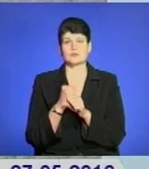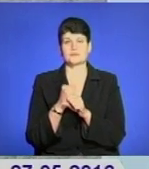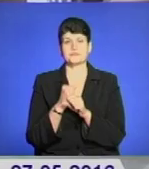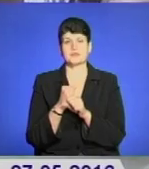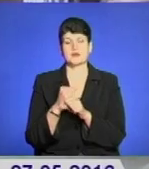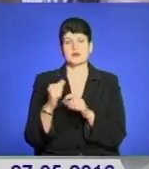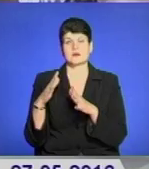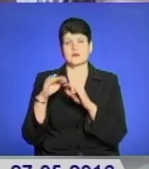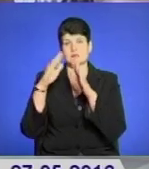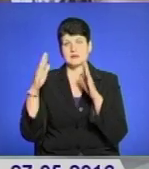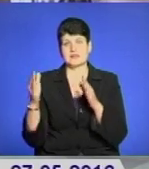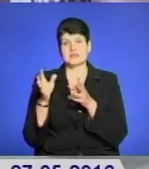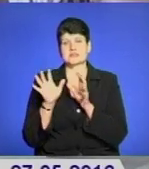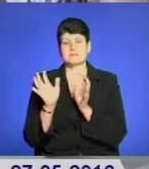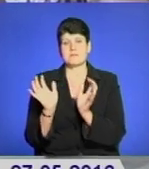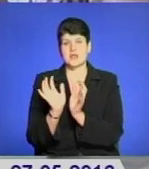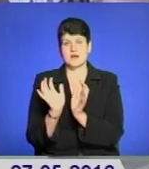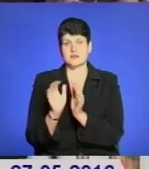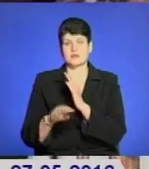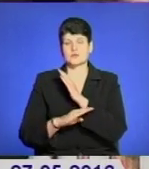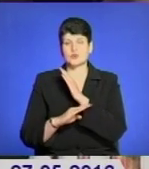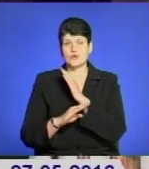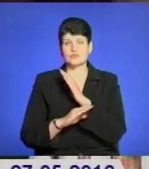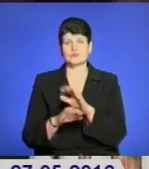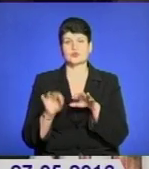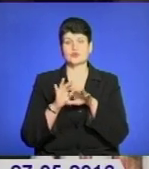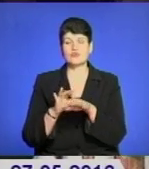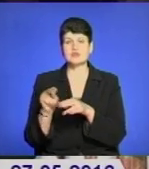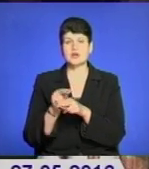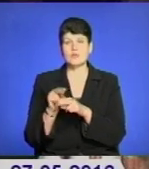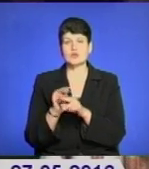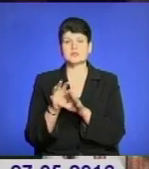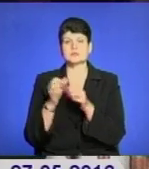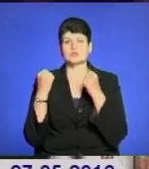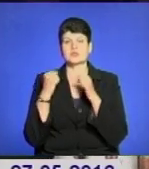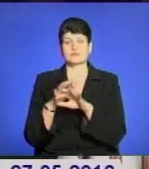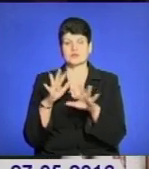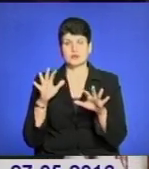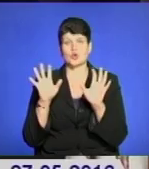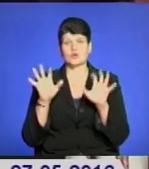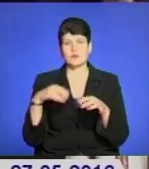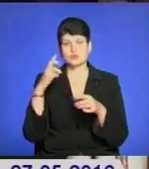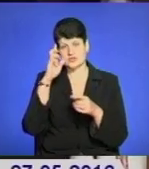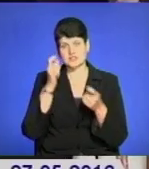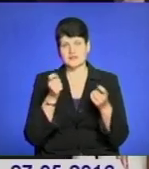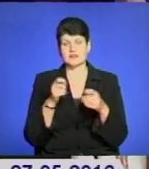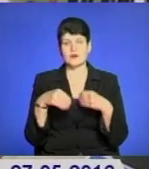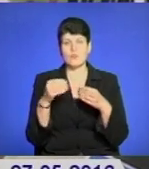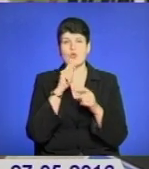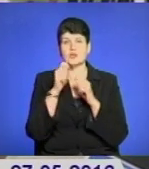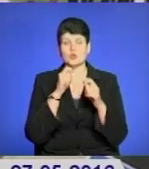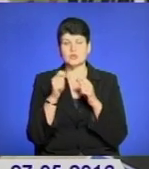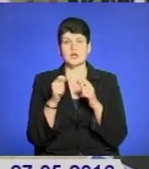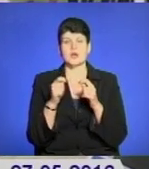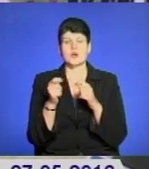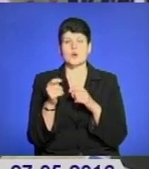дров. Триває ремонт спортивного залу. Голова облдержадміністрації вручив учням подарунки – комп'ютер та м'ячі. В